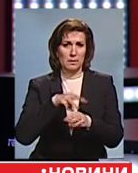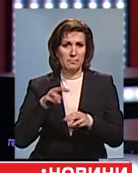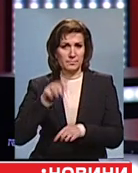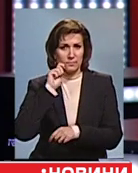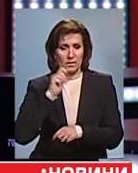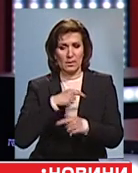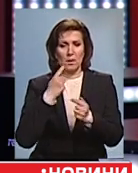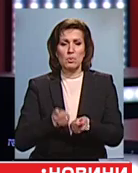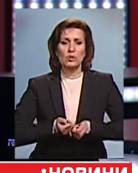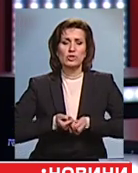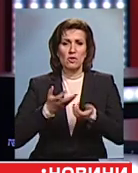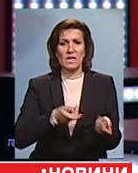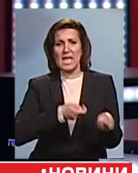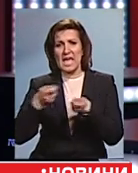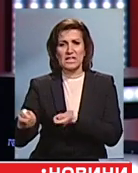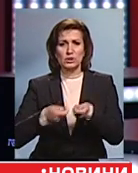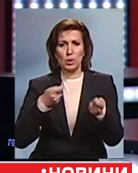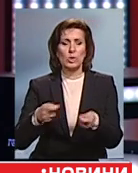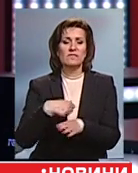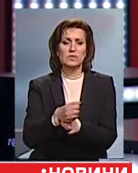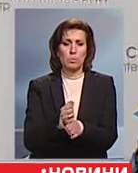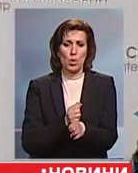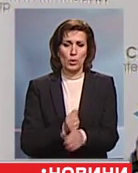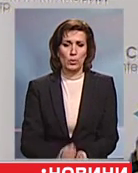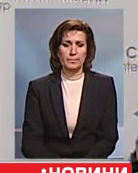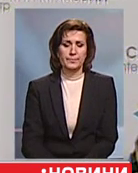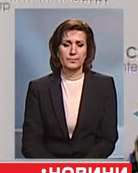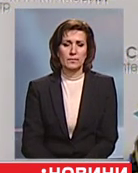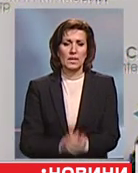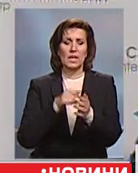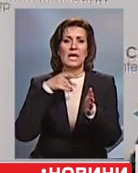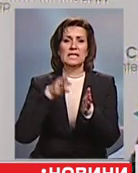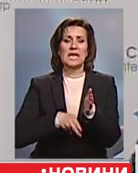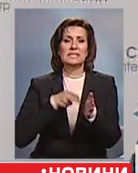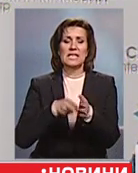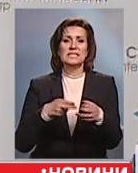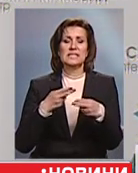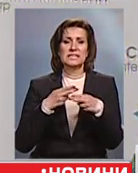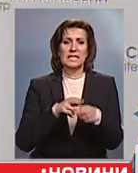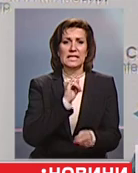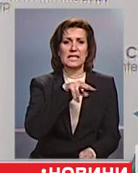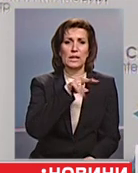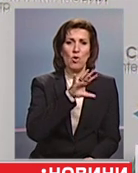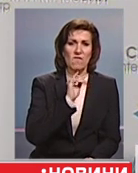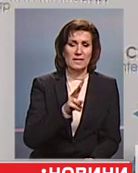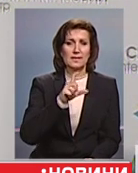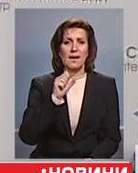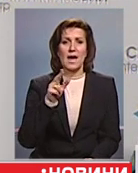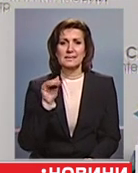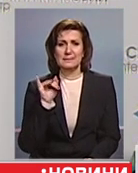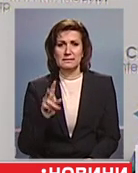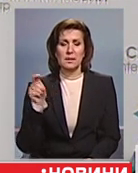прибуття чергових ешелонів зі зброєю. На залізничні станції Іловайськ та Харцизьк